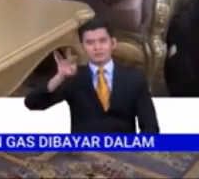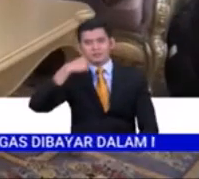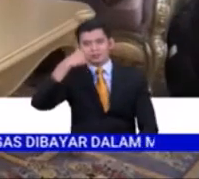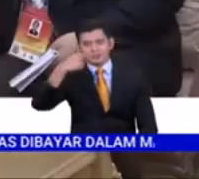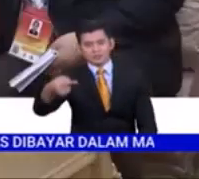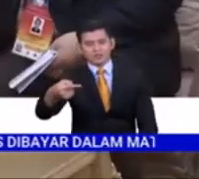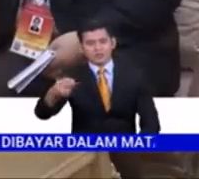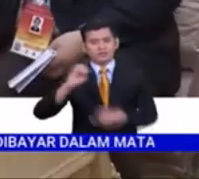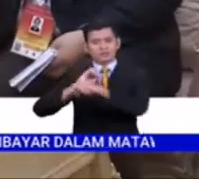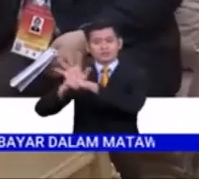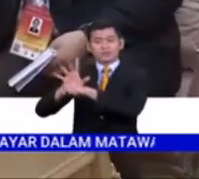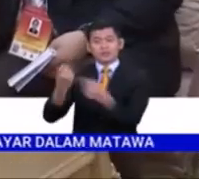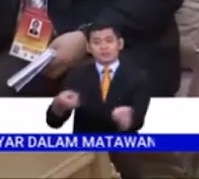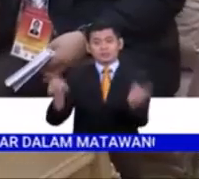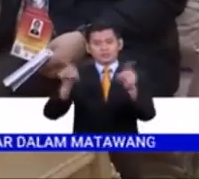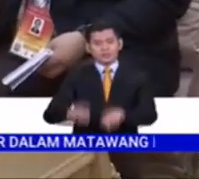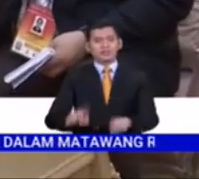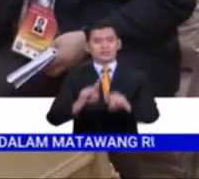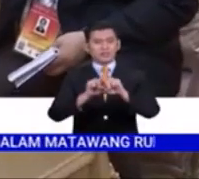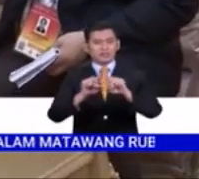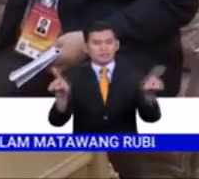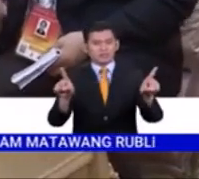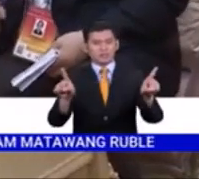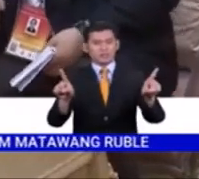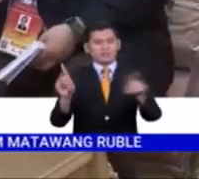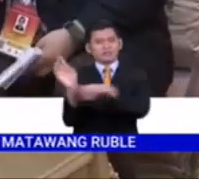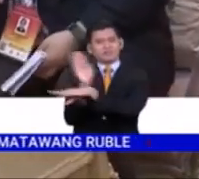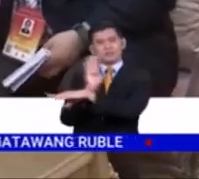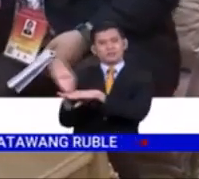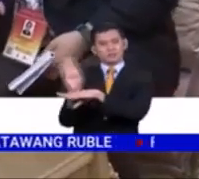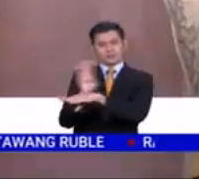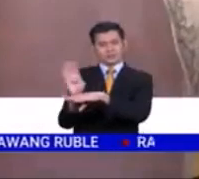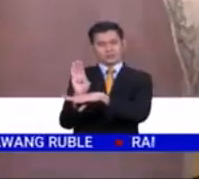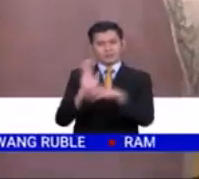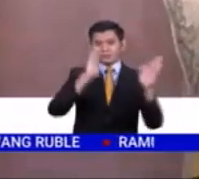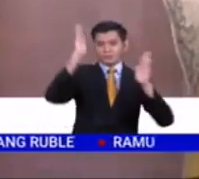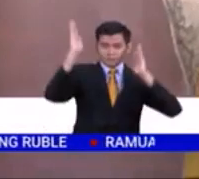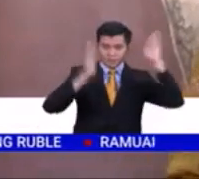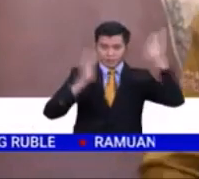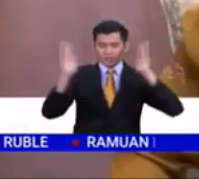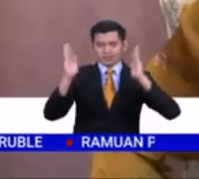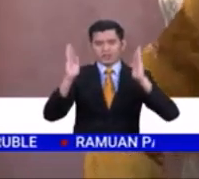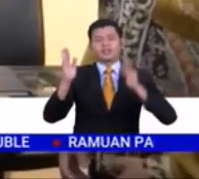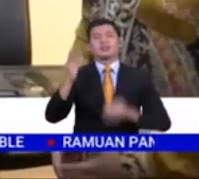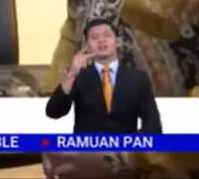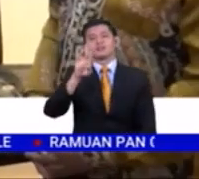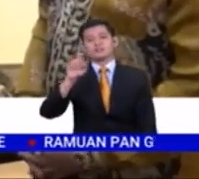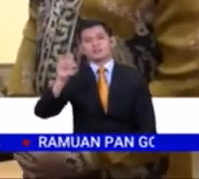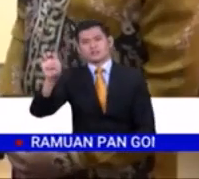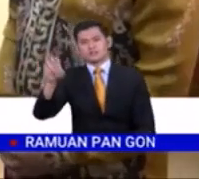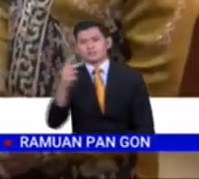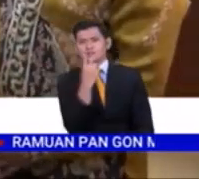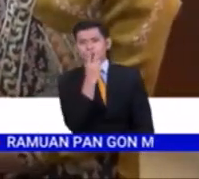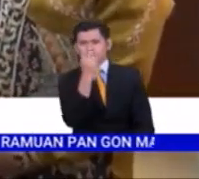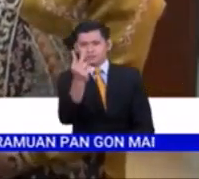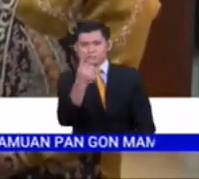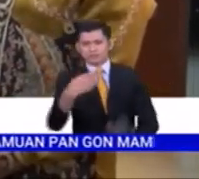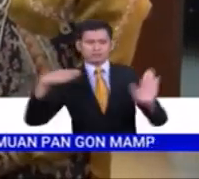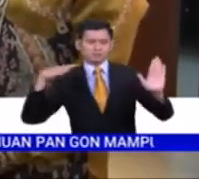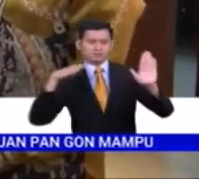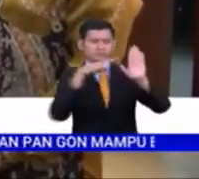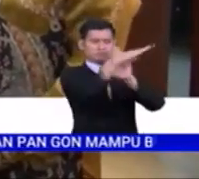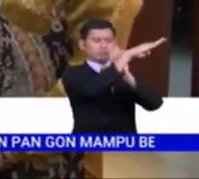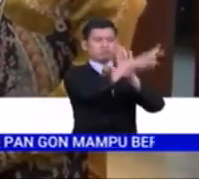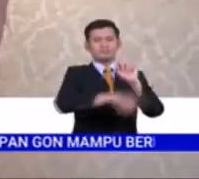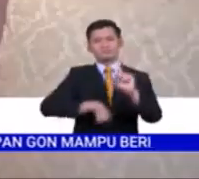walaupun COVID-19 berlaku, namun perdagangan melibatkan dua negara mencatatkan pertumbuhan yang positif.